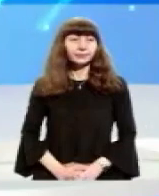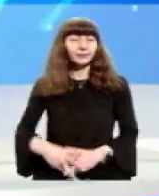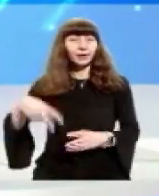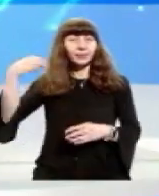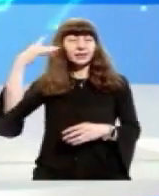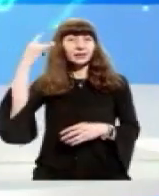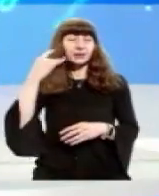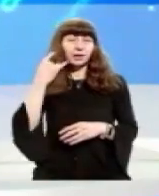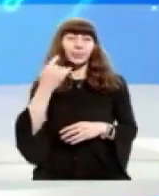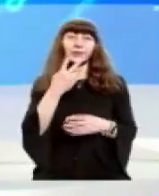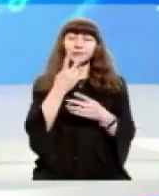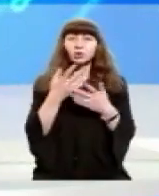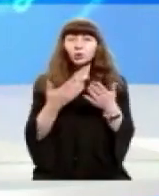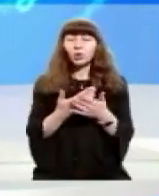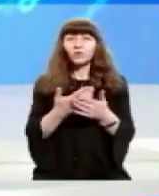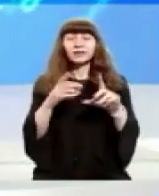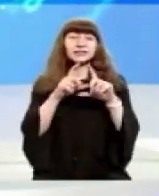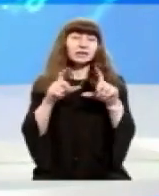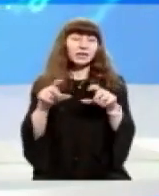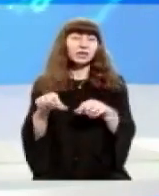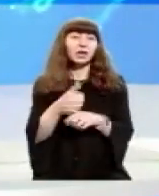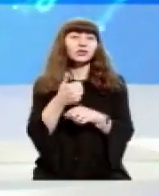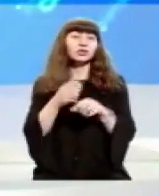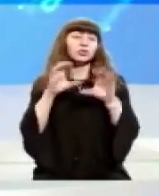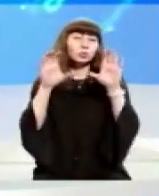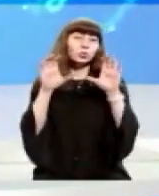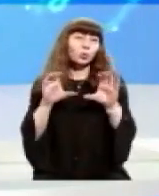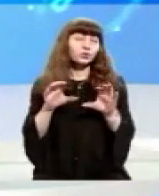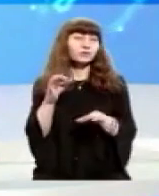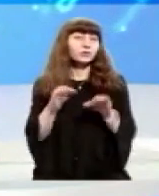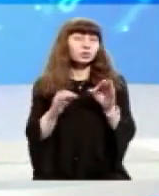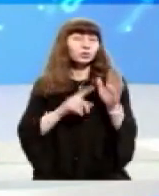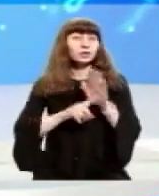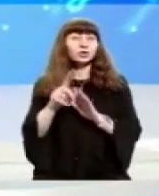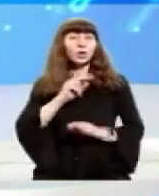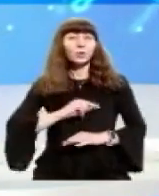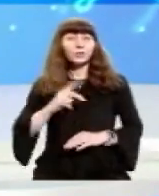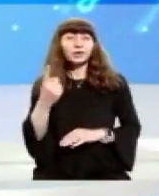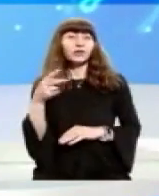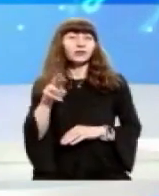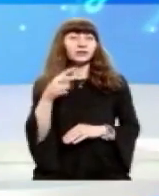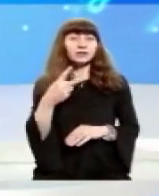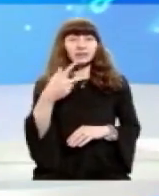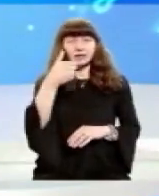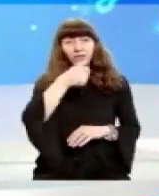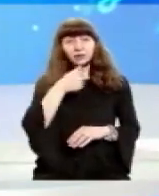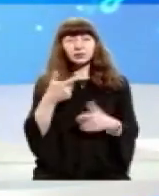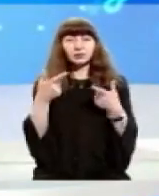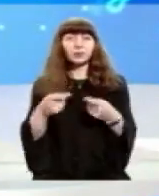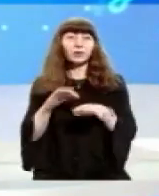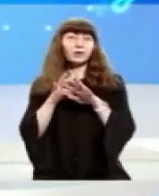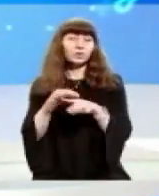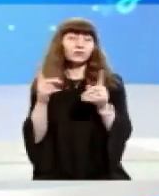Президент посетил новое административное здание Конституционного суда, который начал работу с 1 января 2023 года, где провел